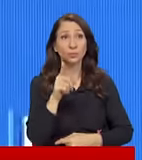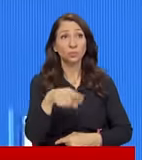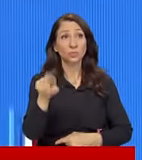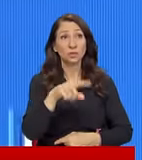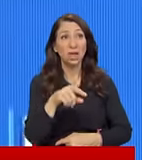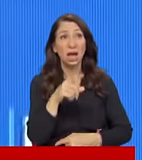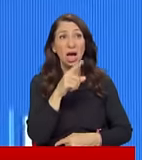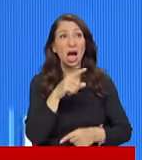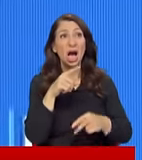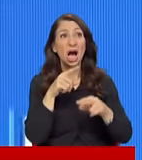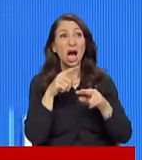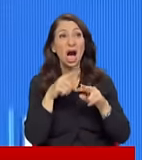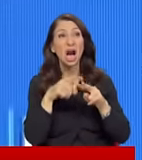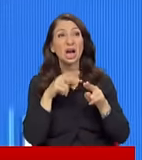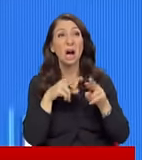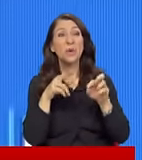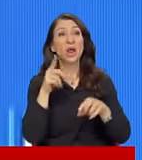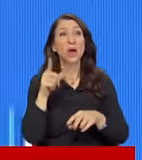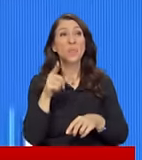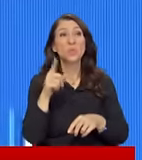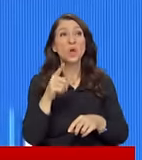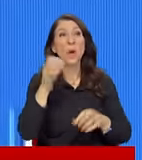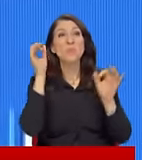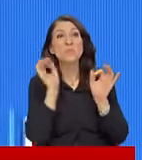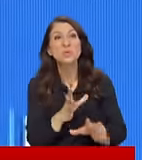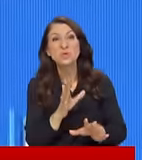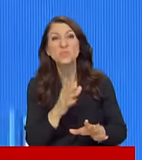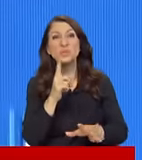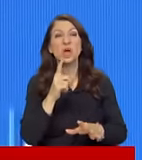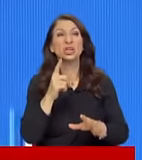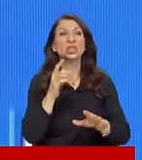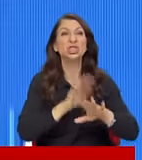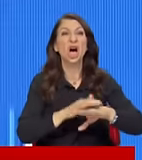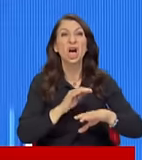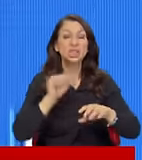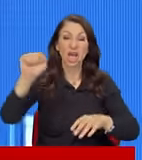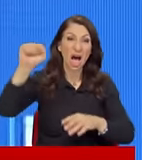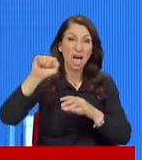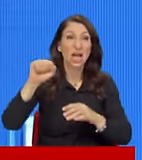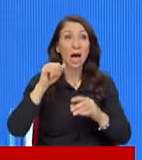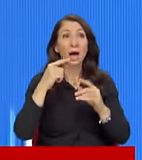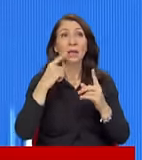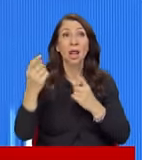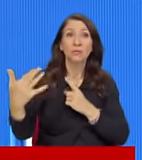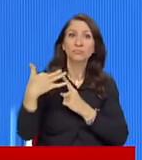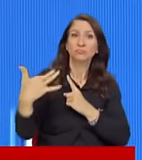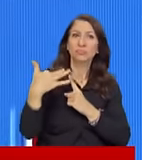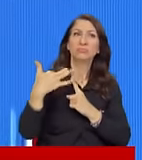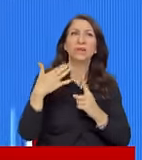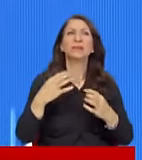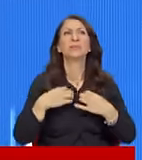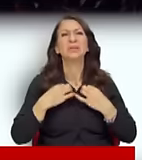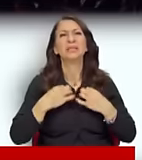bunlar AKP'li, bunlar faşist, bunlar sağcı diye saldırmalarından